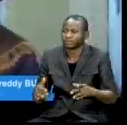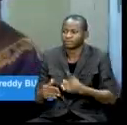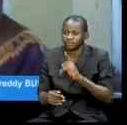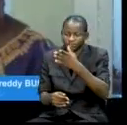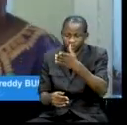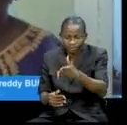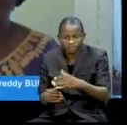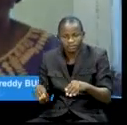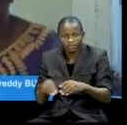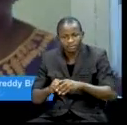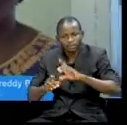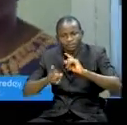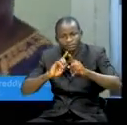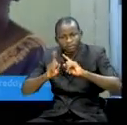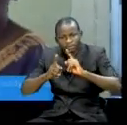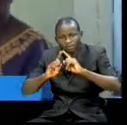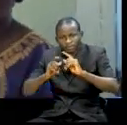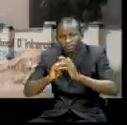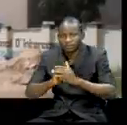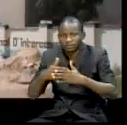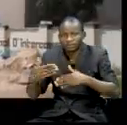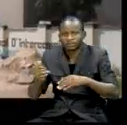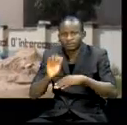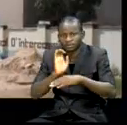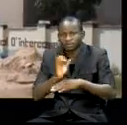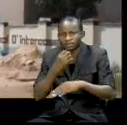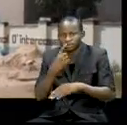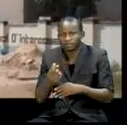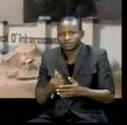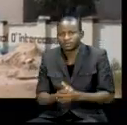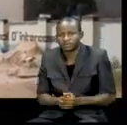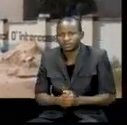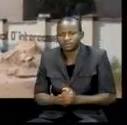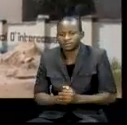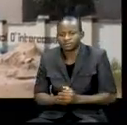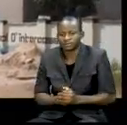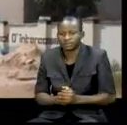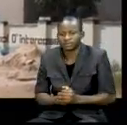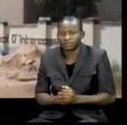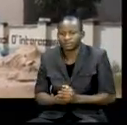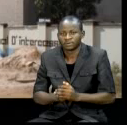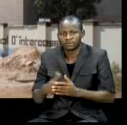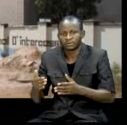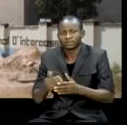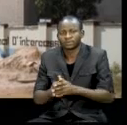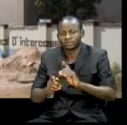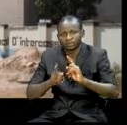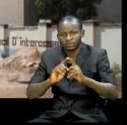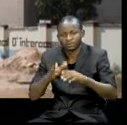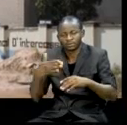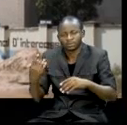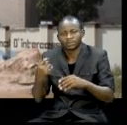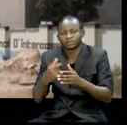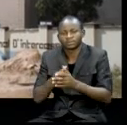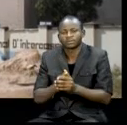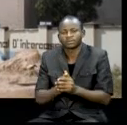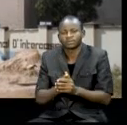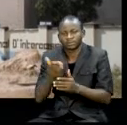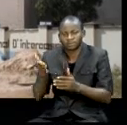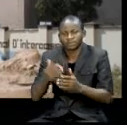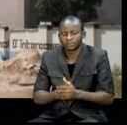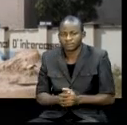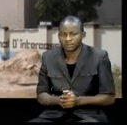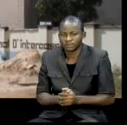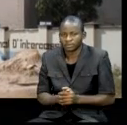ministère d'intercession pénale situé au croisement des avenues Polo et Kinkonja, quartier Gambela, commune de Lubumbashi.